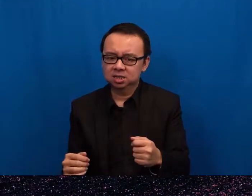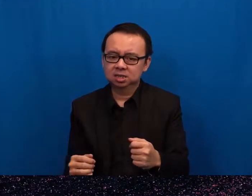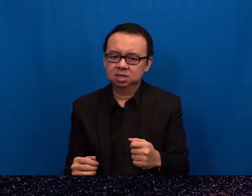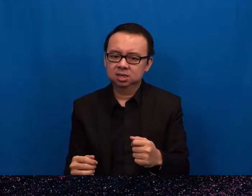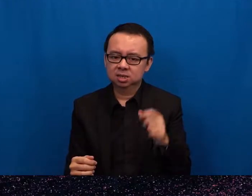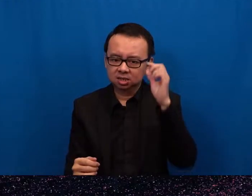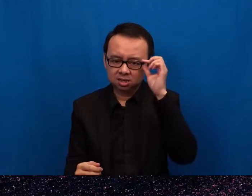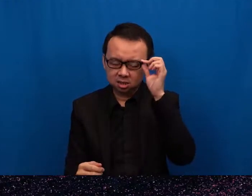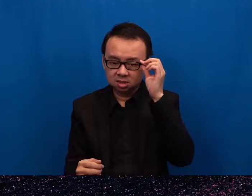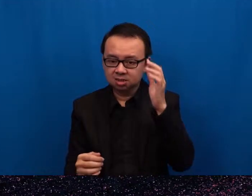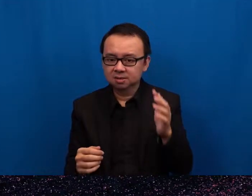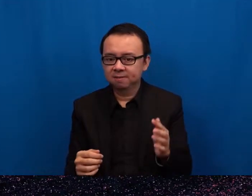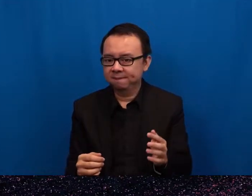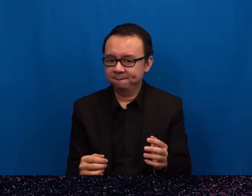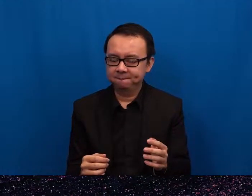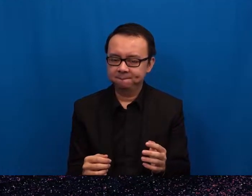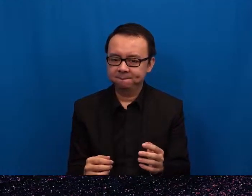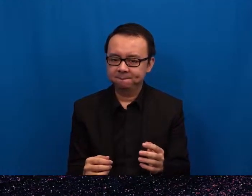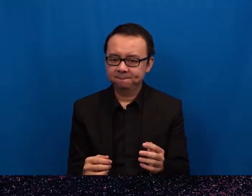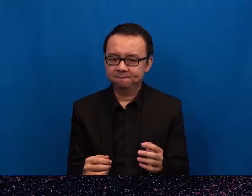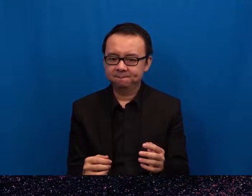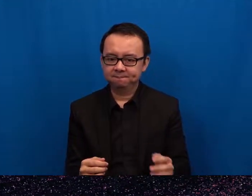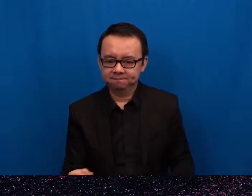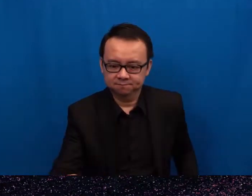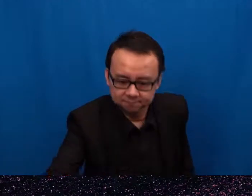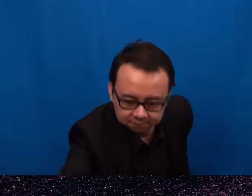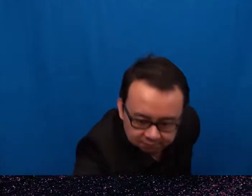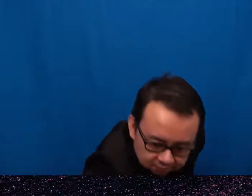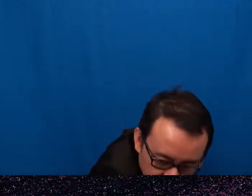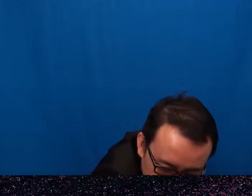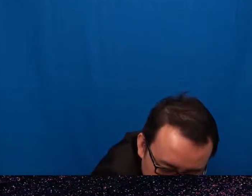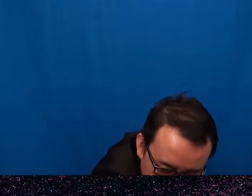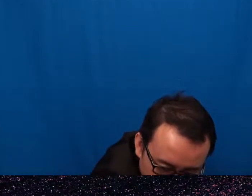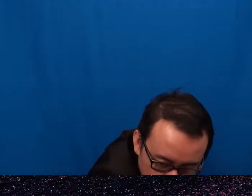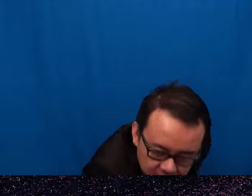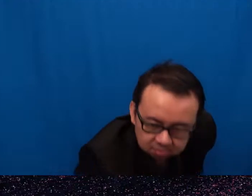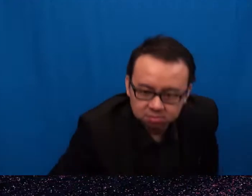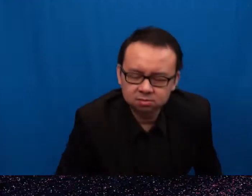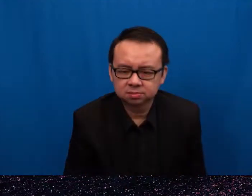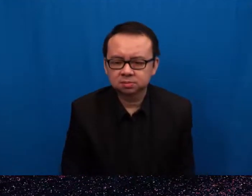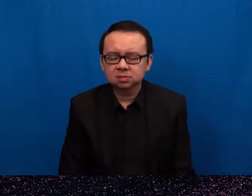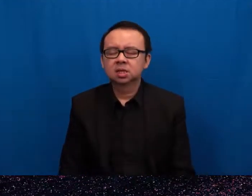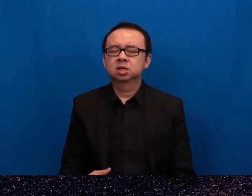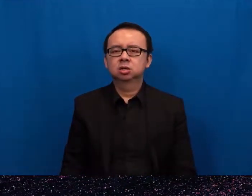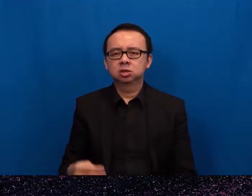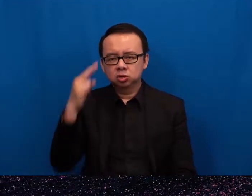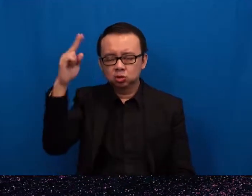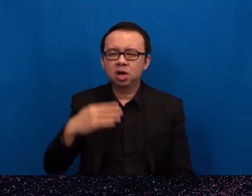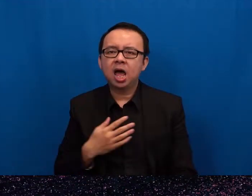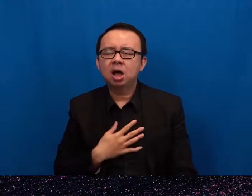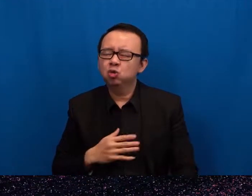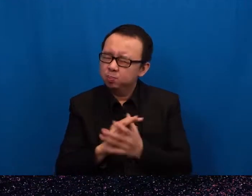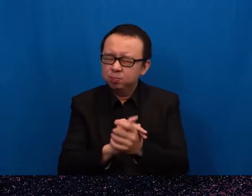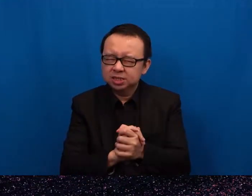supernatural dealings of God with man. Lord, I believe in miracles because I believe in you.